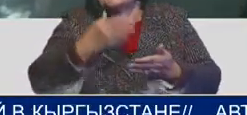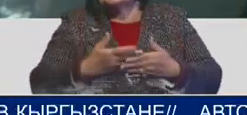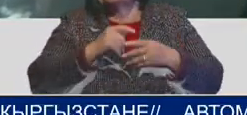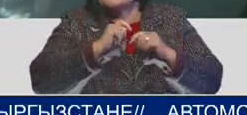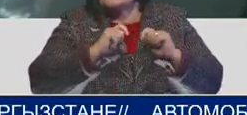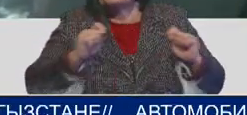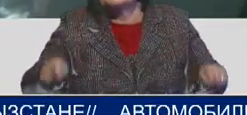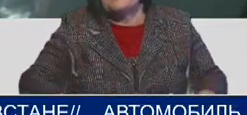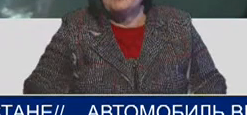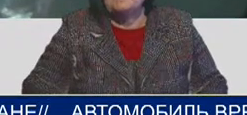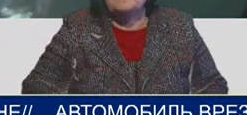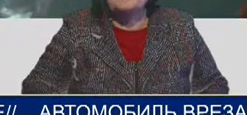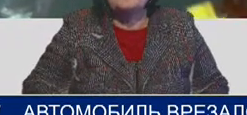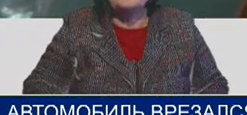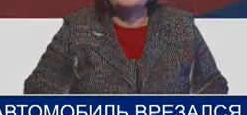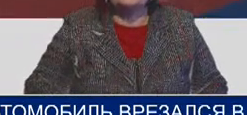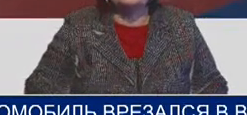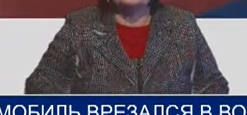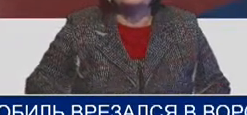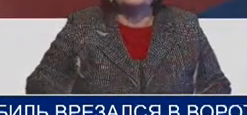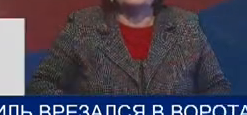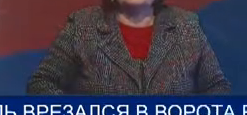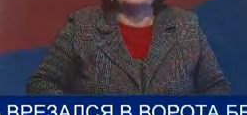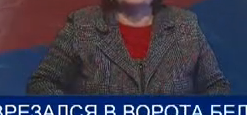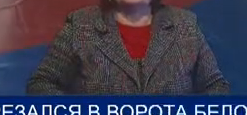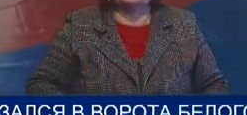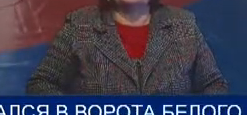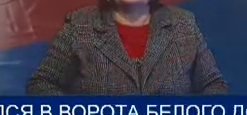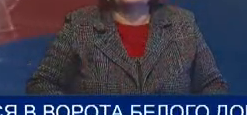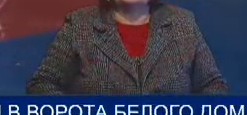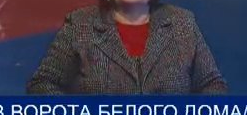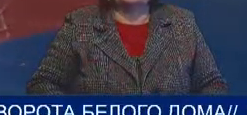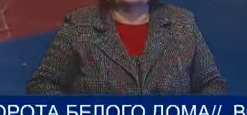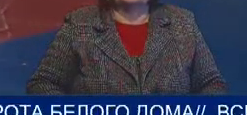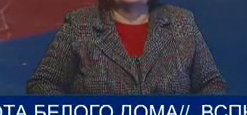призами. Лимар Игебаева, Гуляя Шекова, Санжар Мансур, Дархан Туксид, телеканал Кызылорда.